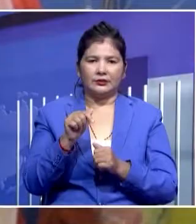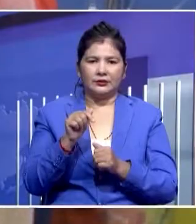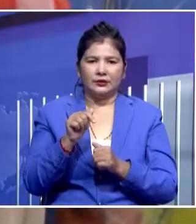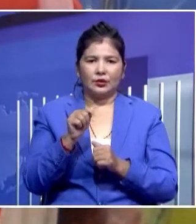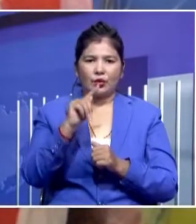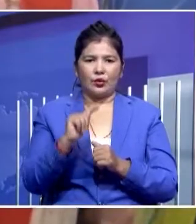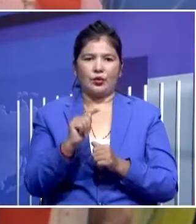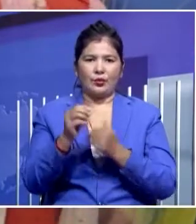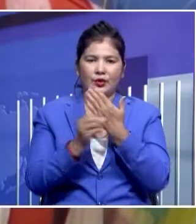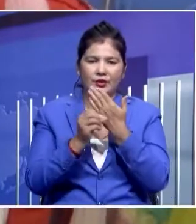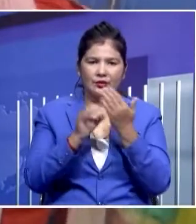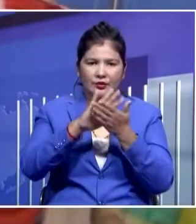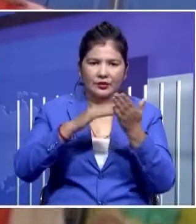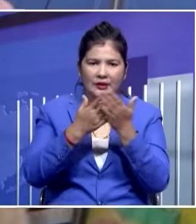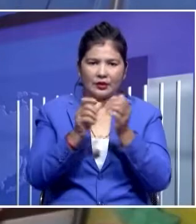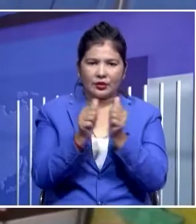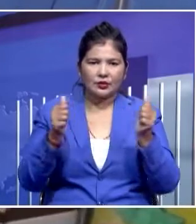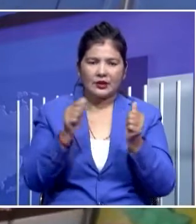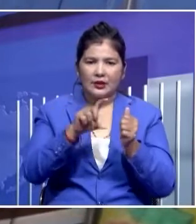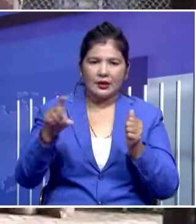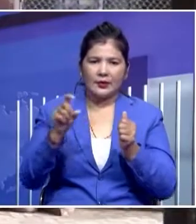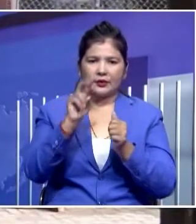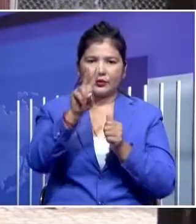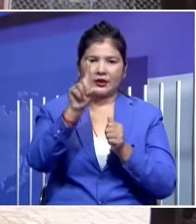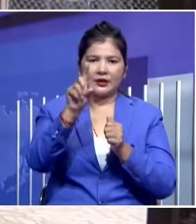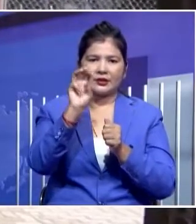इपिडेमियोलोजीको पछिल्लो तथ्याङ्क अनुसार नेपालमा